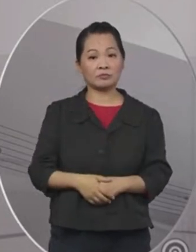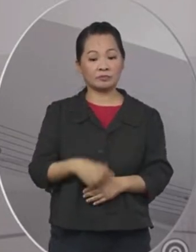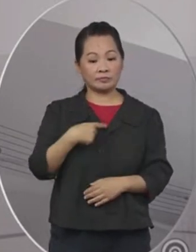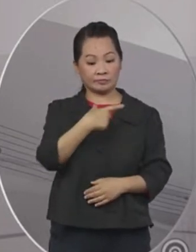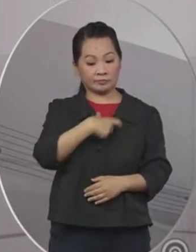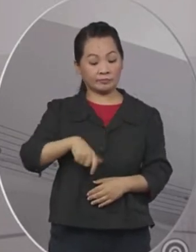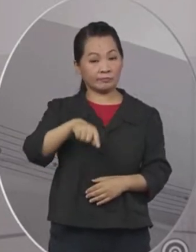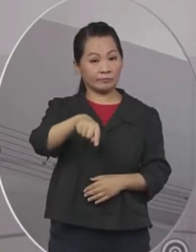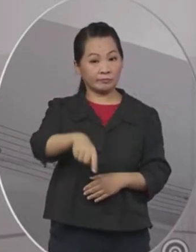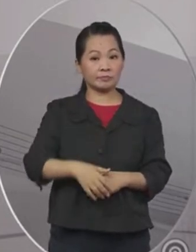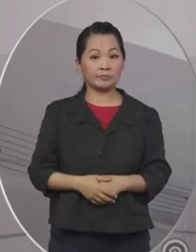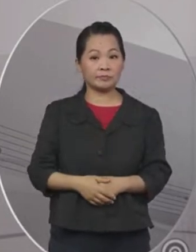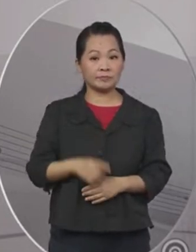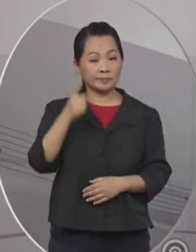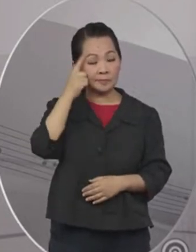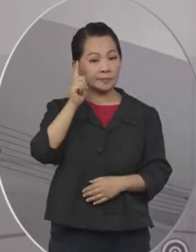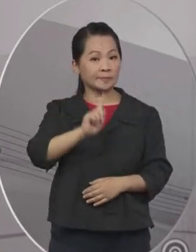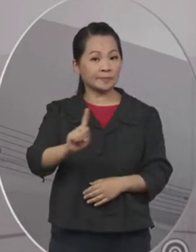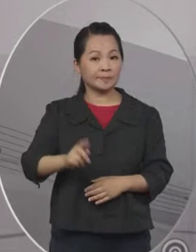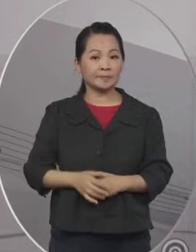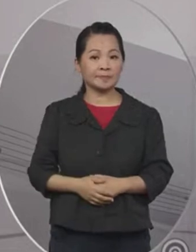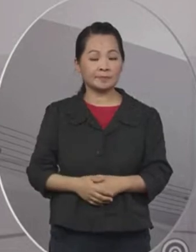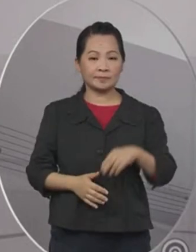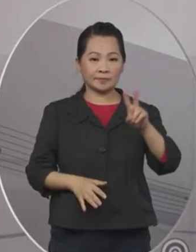员选举，为的就是